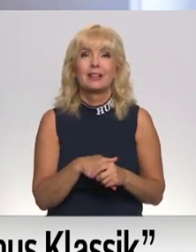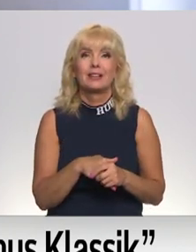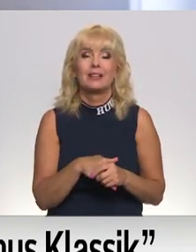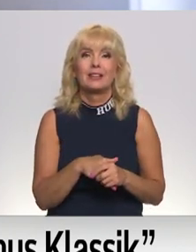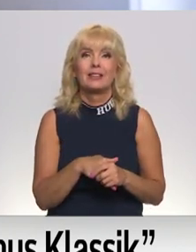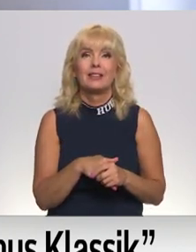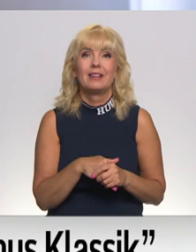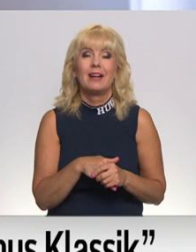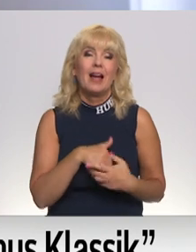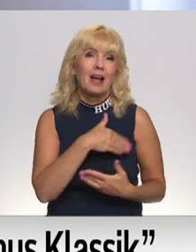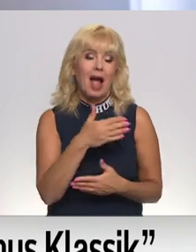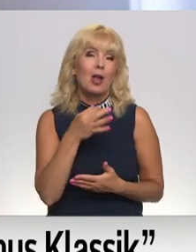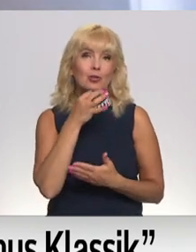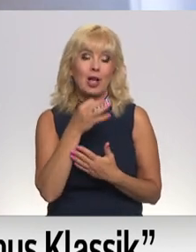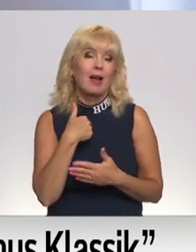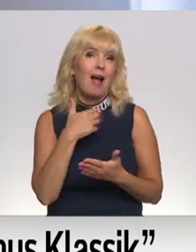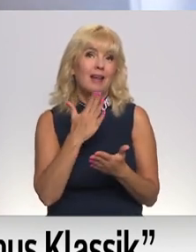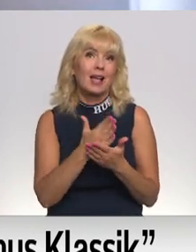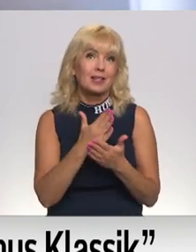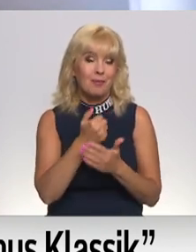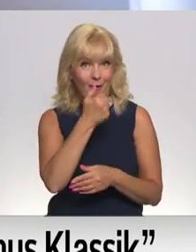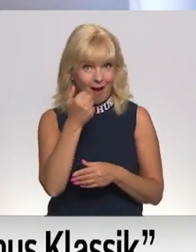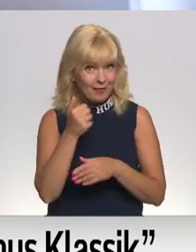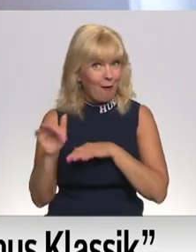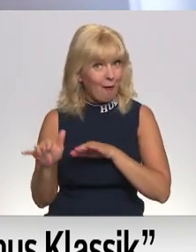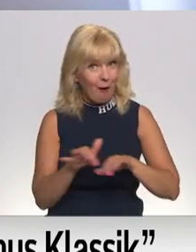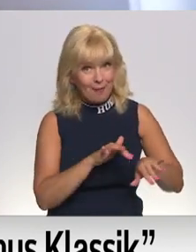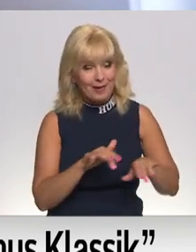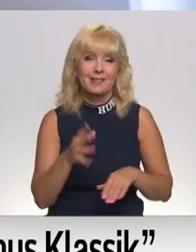un kā jūs sakiet, es esmu gada komponists, jā.